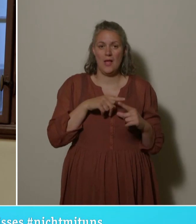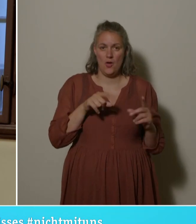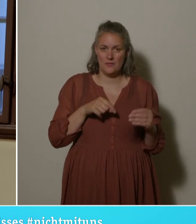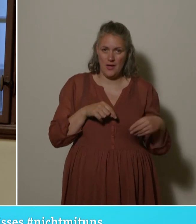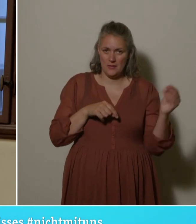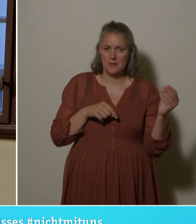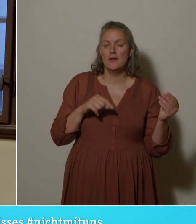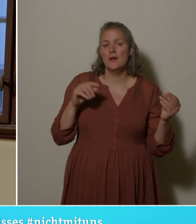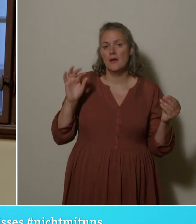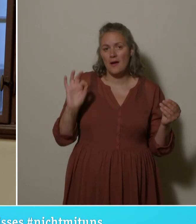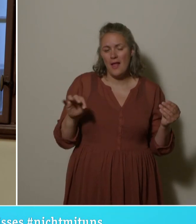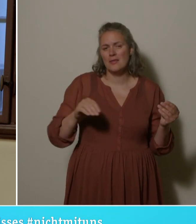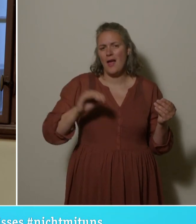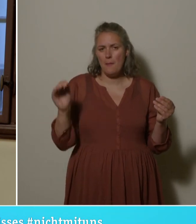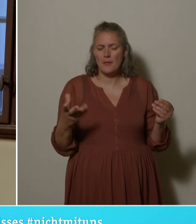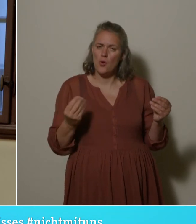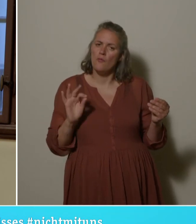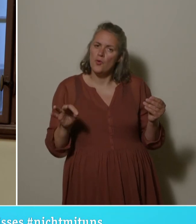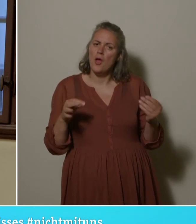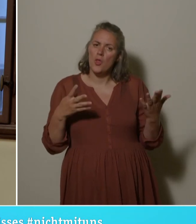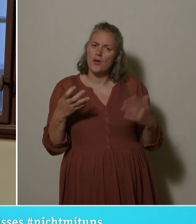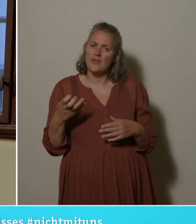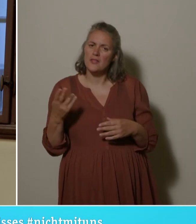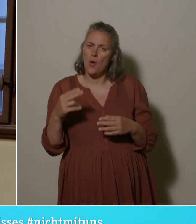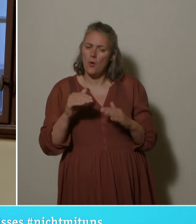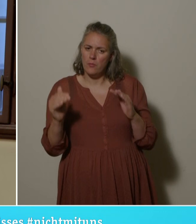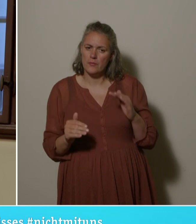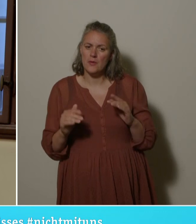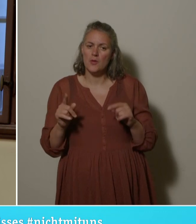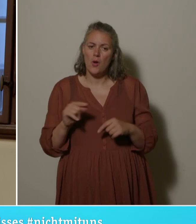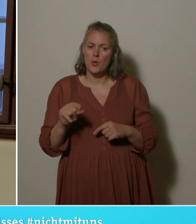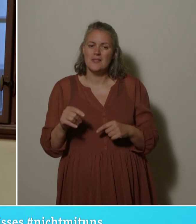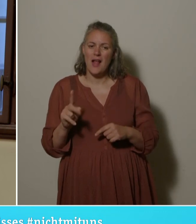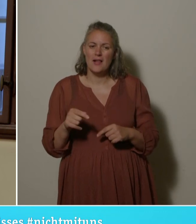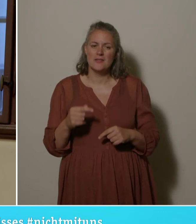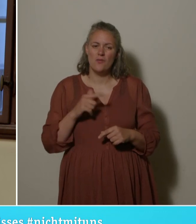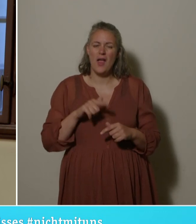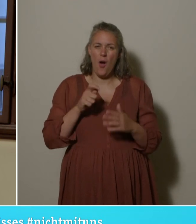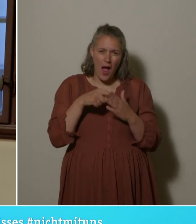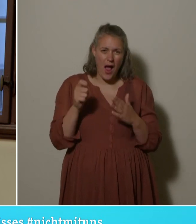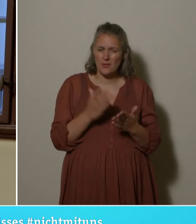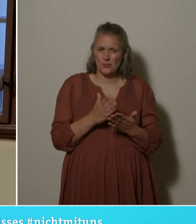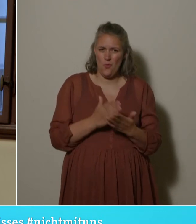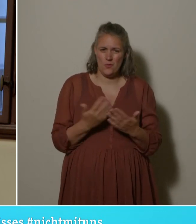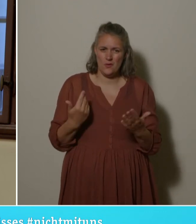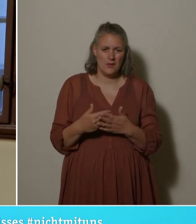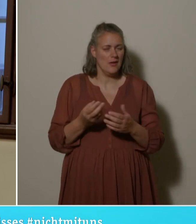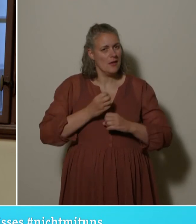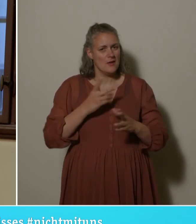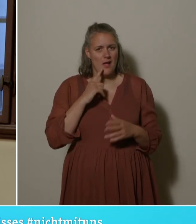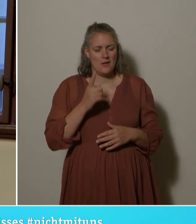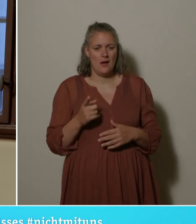das 49-Euro-Ticket. Auch dort wird es auch für die sozial Schwächeren noch günstiger als vorher. Auch hier ist ein Haken dran. Und da sage ich ganz